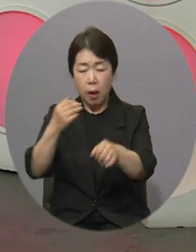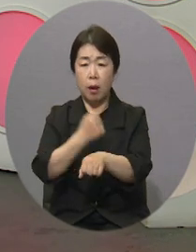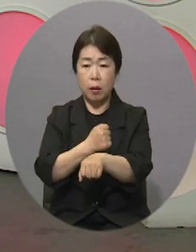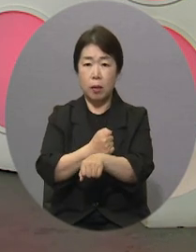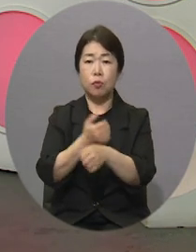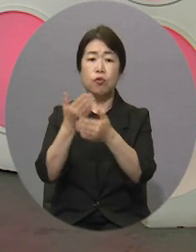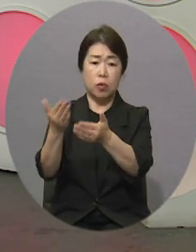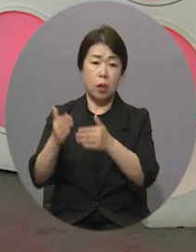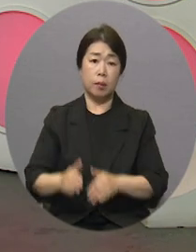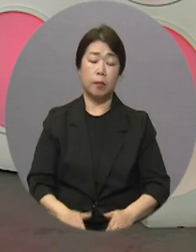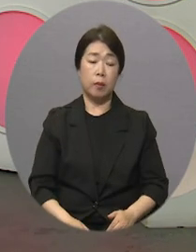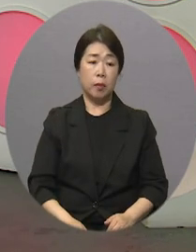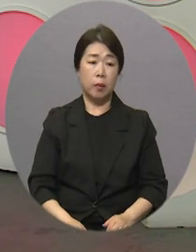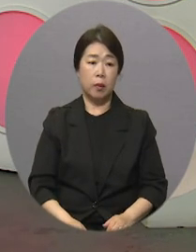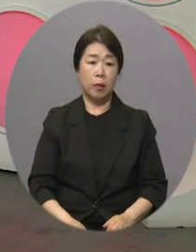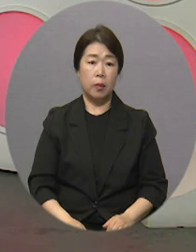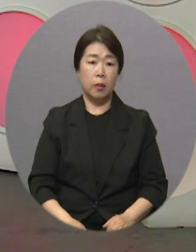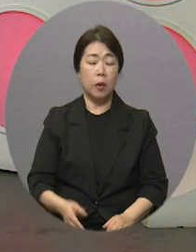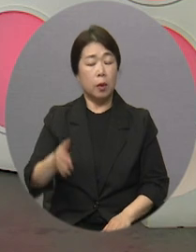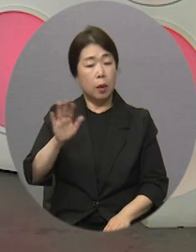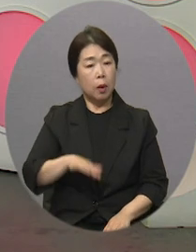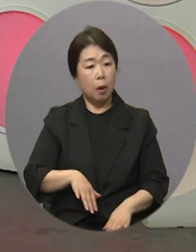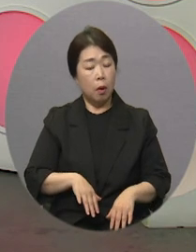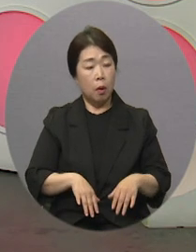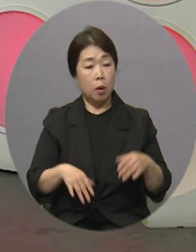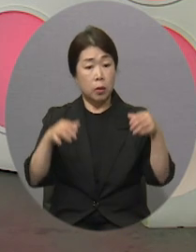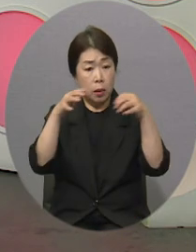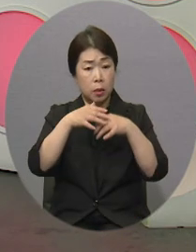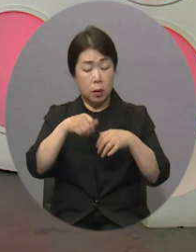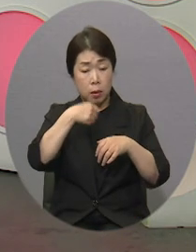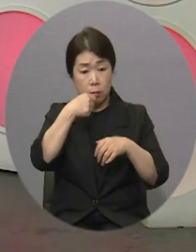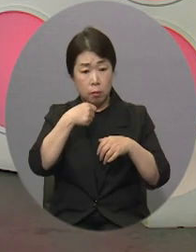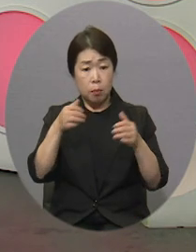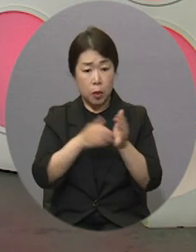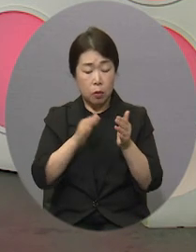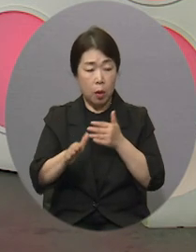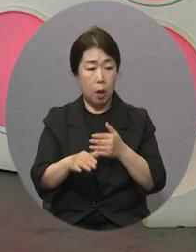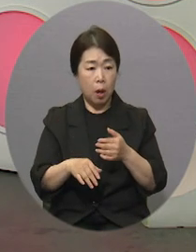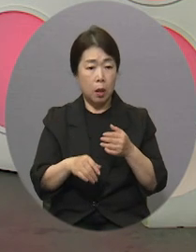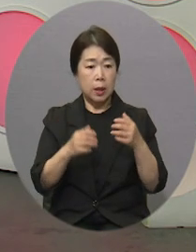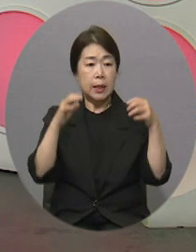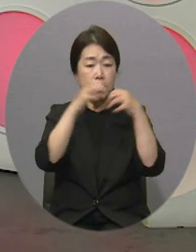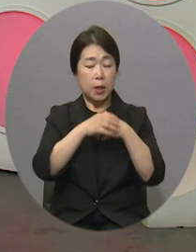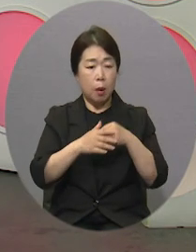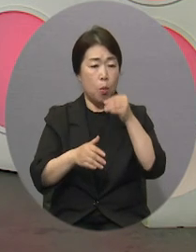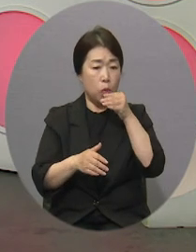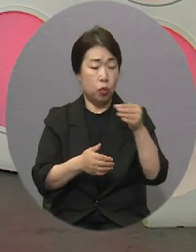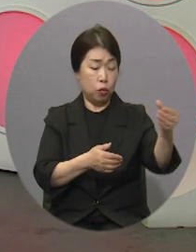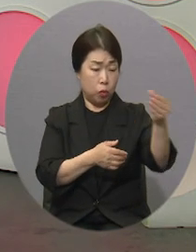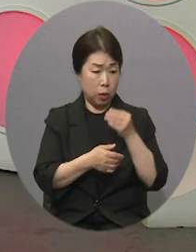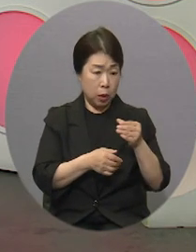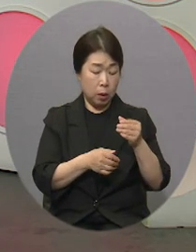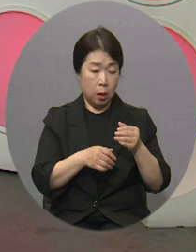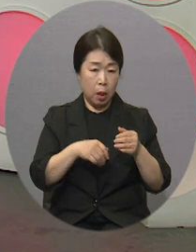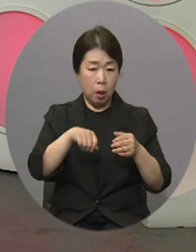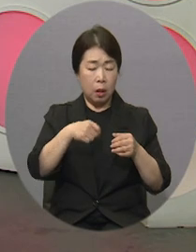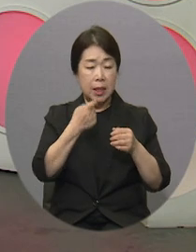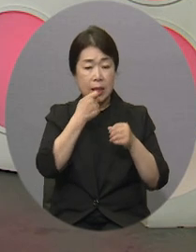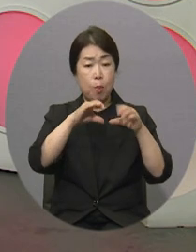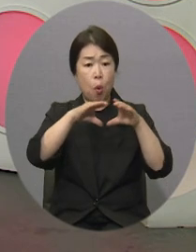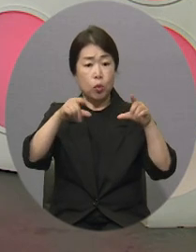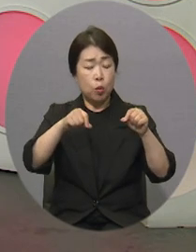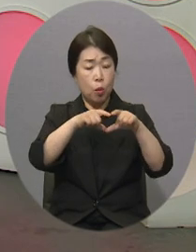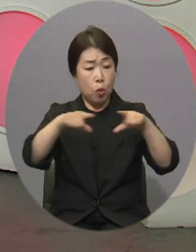하얀 봉투는 묵직했습니다. 엄마는 딸아이 등록금의 보태라며 눈물을 보였습니다. 엄마